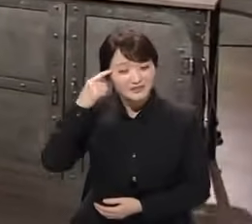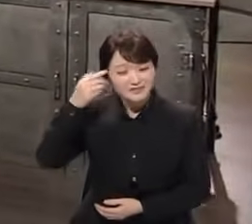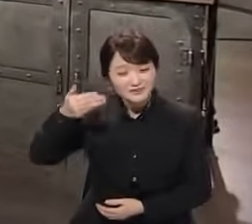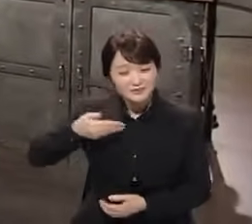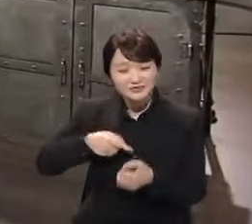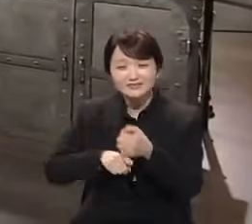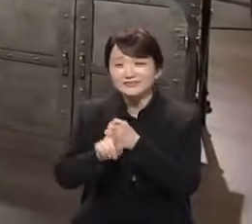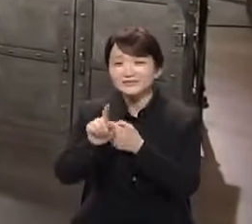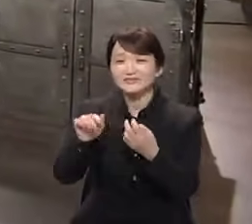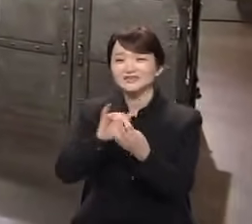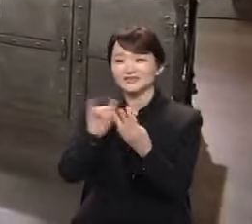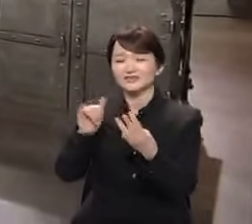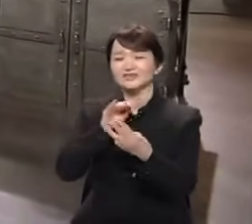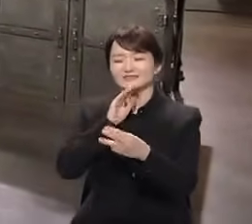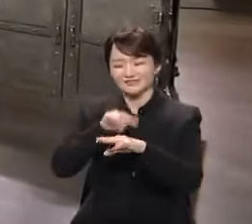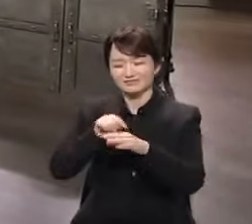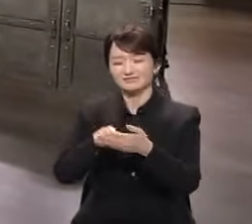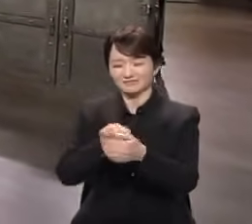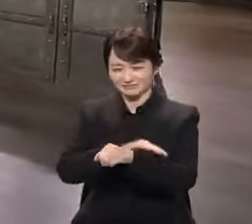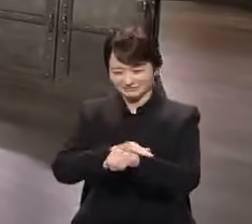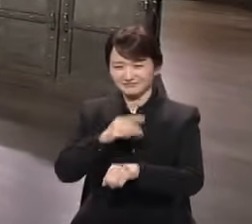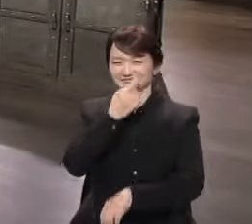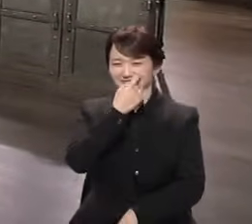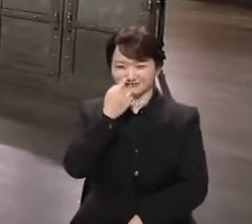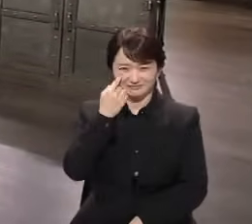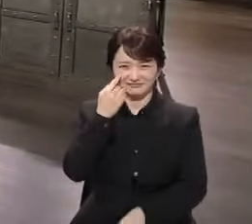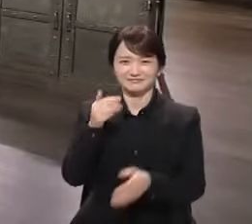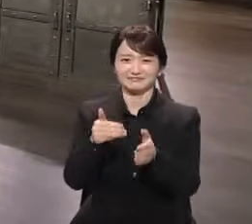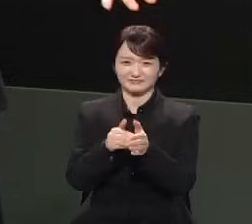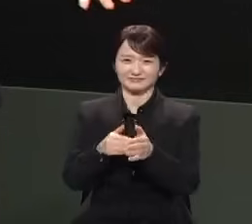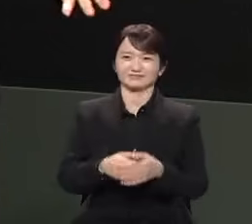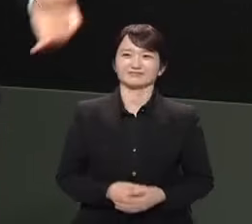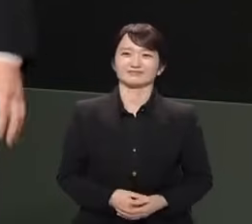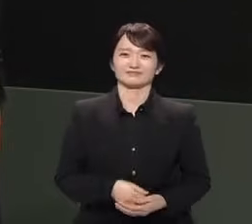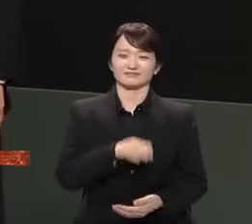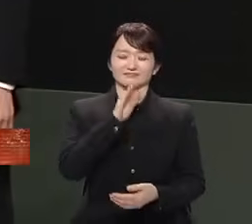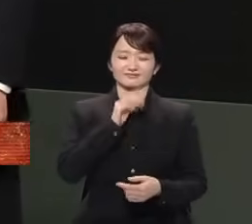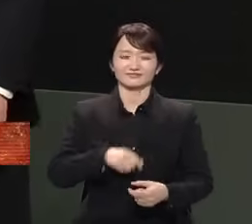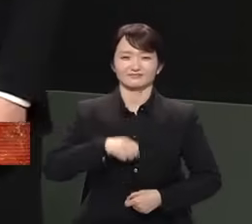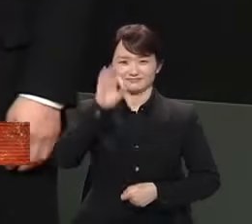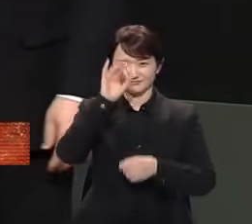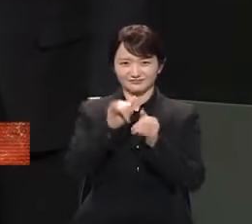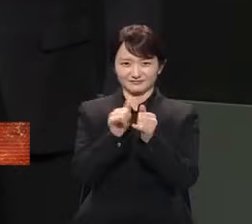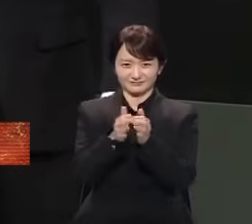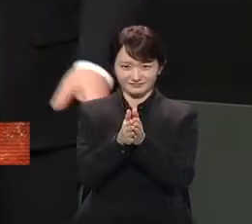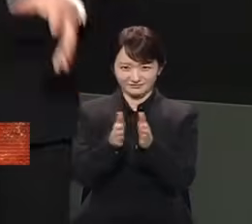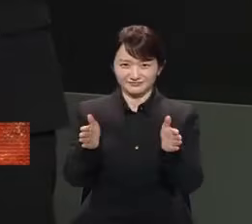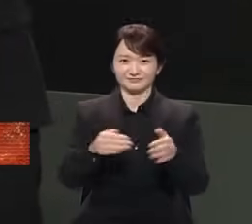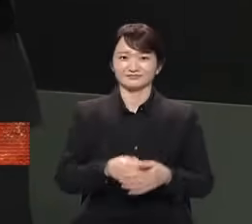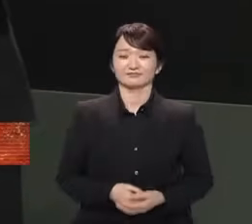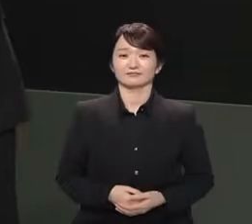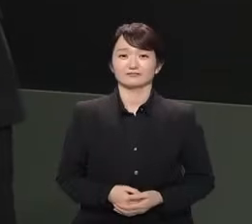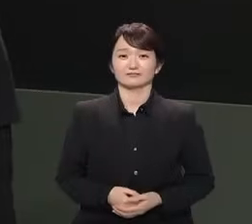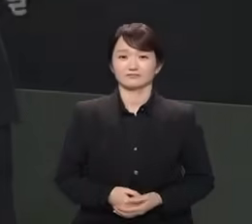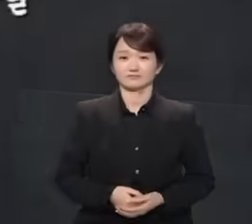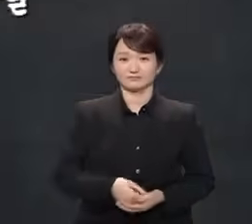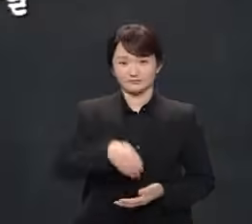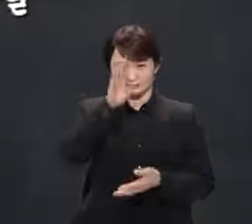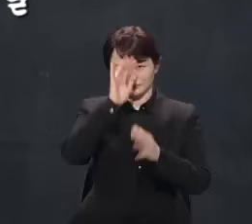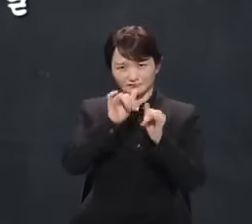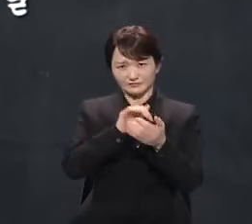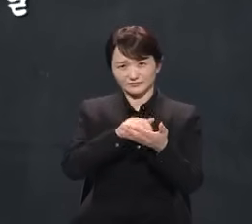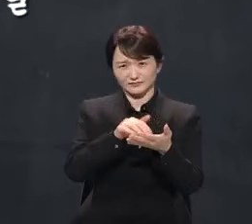세 분의 진심 잘 아... 확인했습니다. 좋습니다. 예, 진실 추적자 사건 반장 시작합니다. 수많은